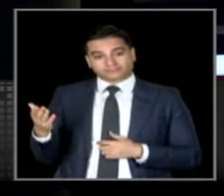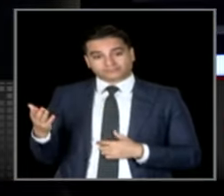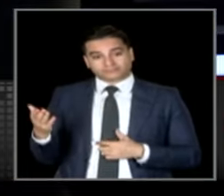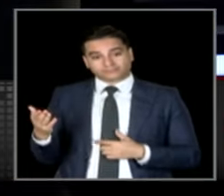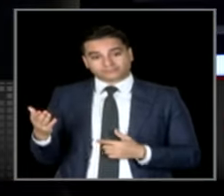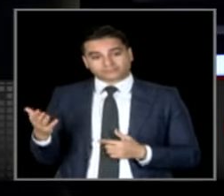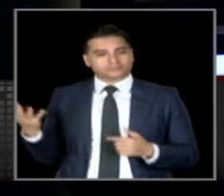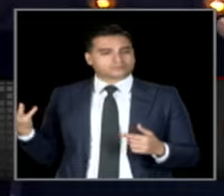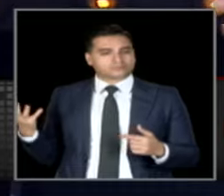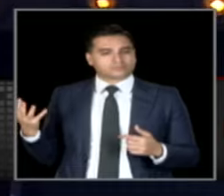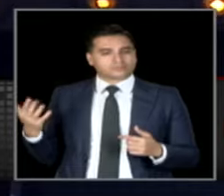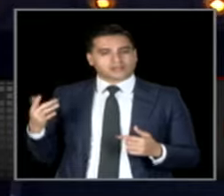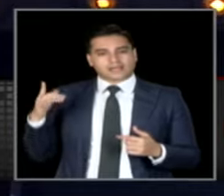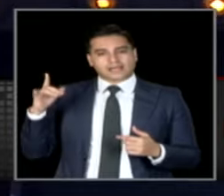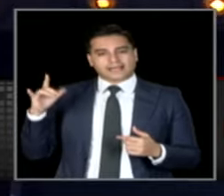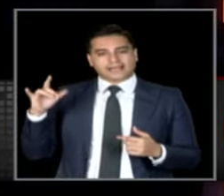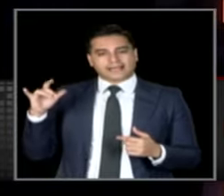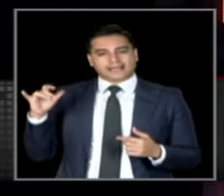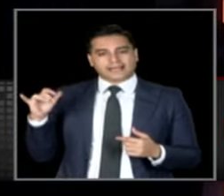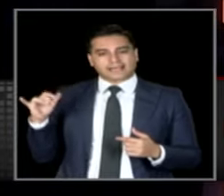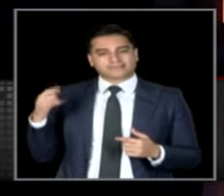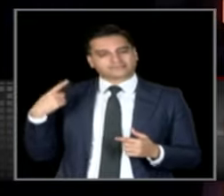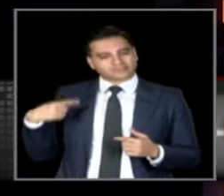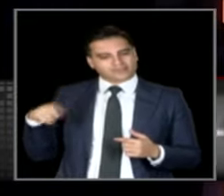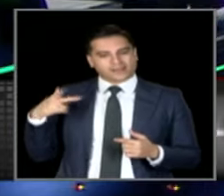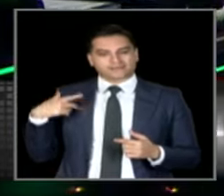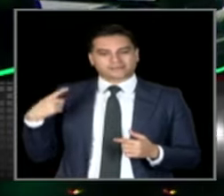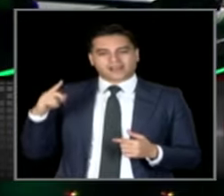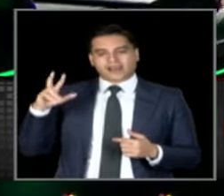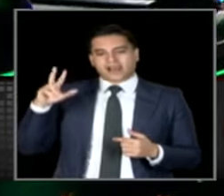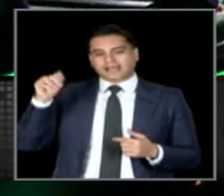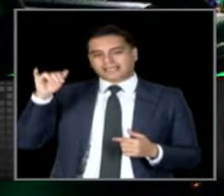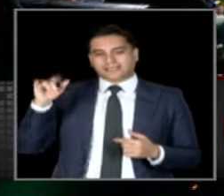سهل. الإيبولا. الإيبولا طبعا إجابة صحيحة.